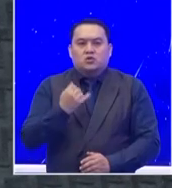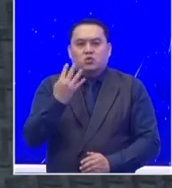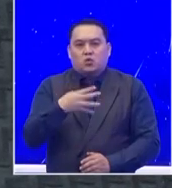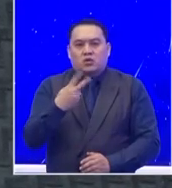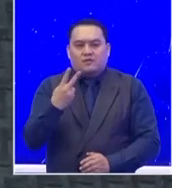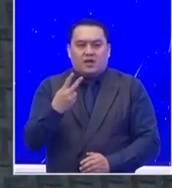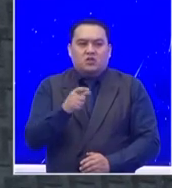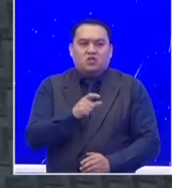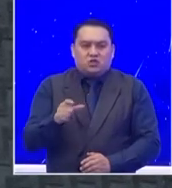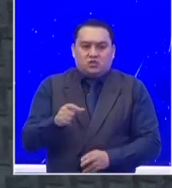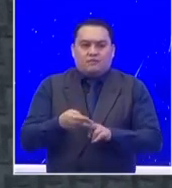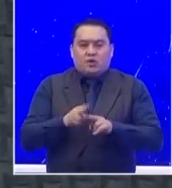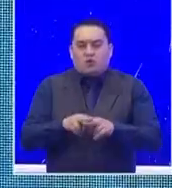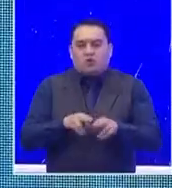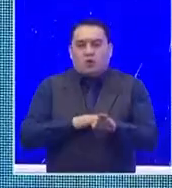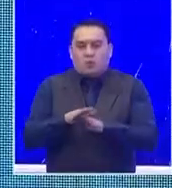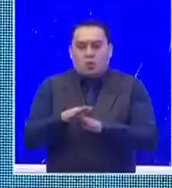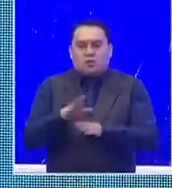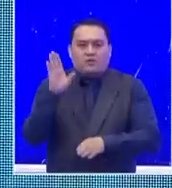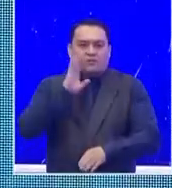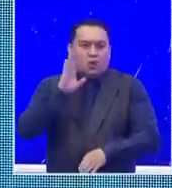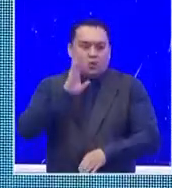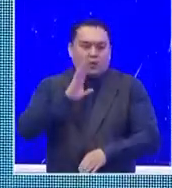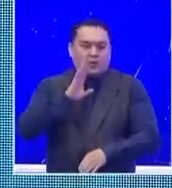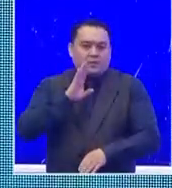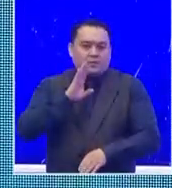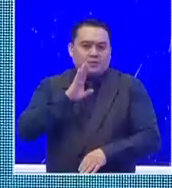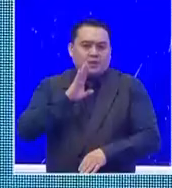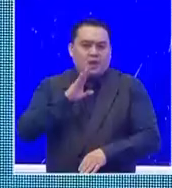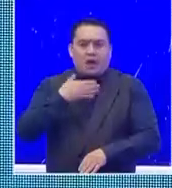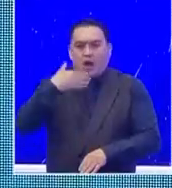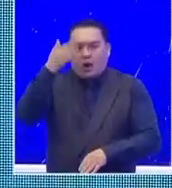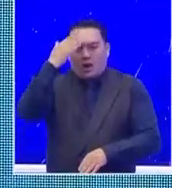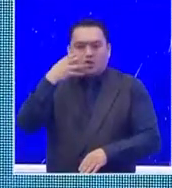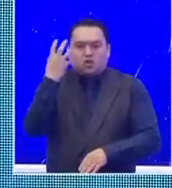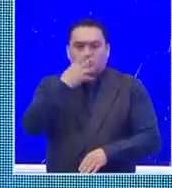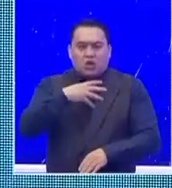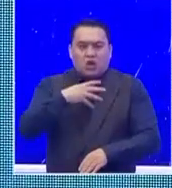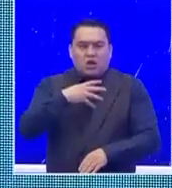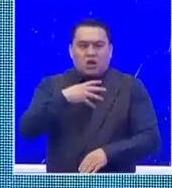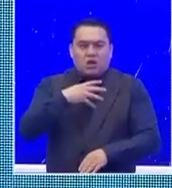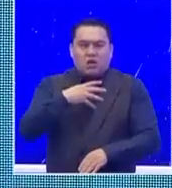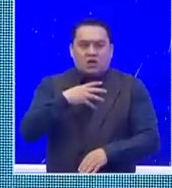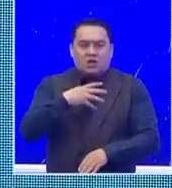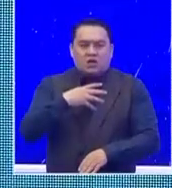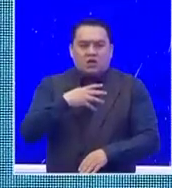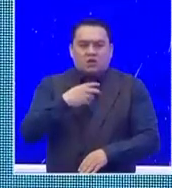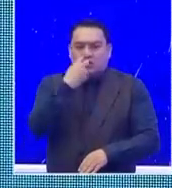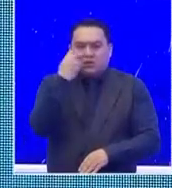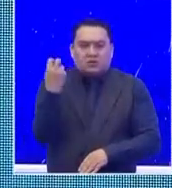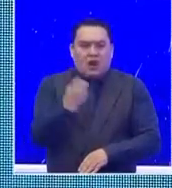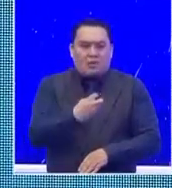из них 39 заполнены сточными водами. В летнее время, в жаркую погоду, едкий запах сточных